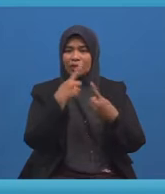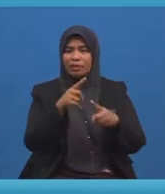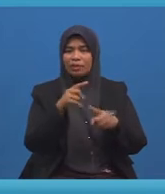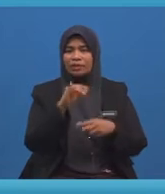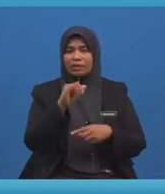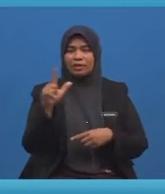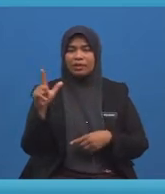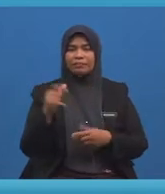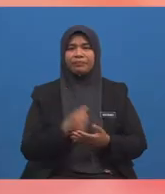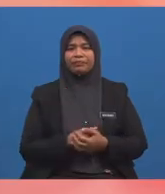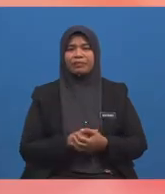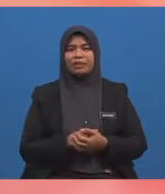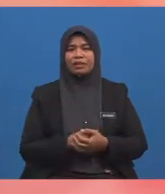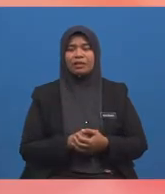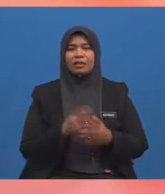Jawapannya ialah,